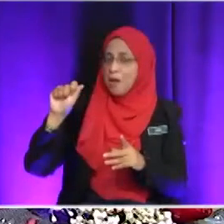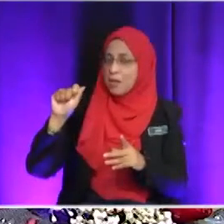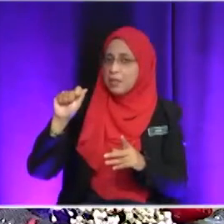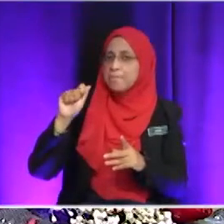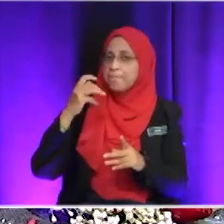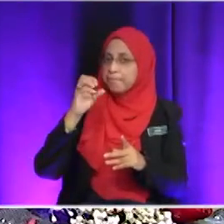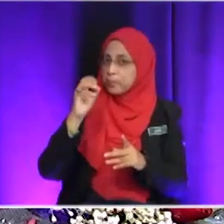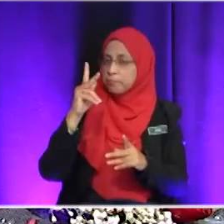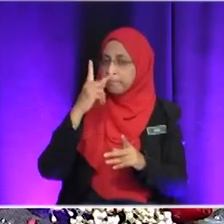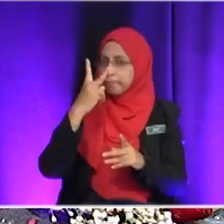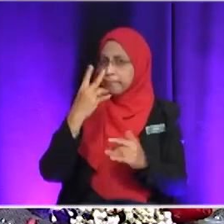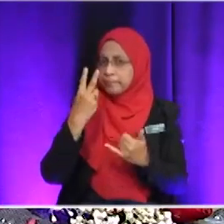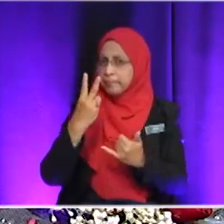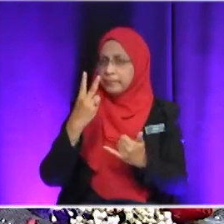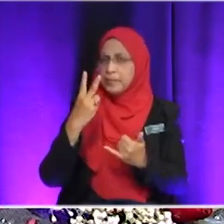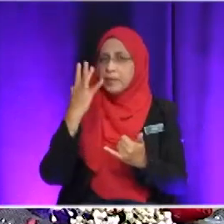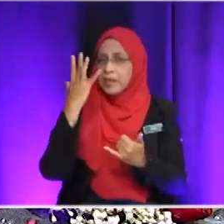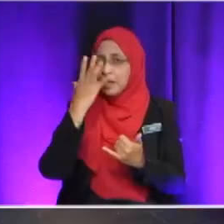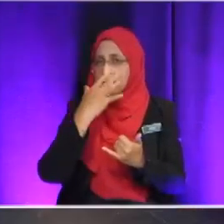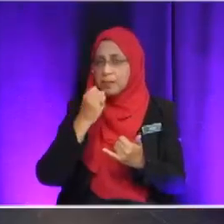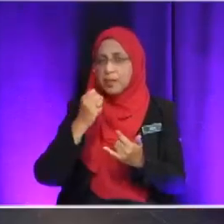matang yang cantik yang kita